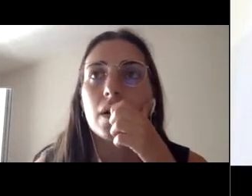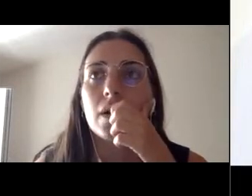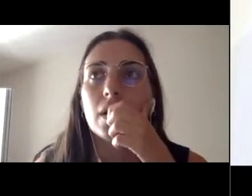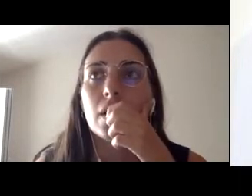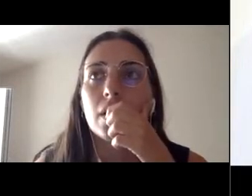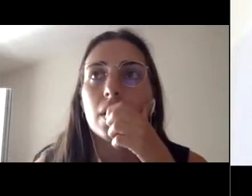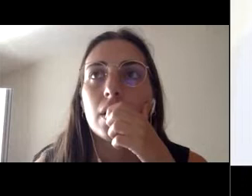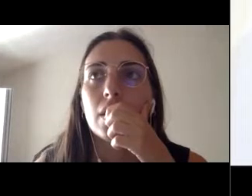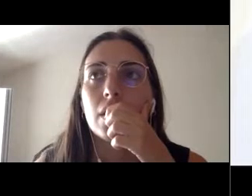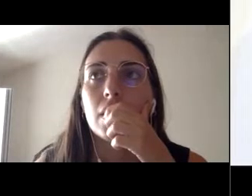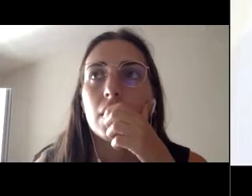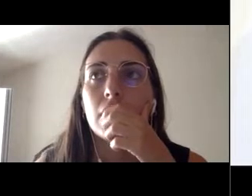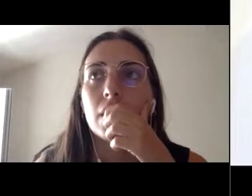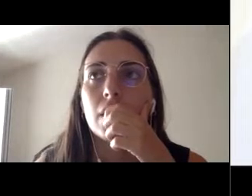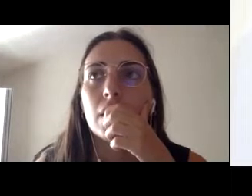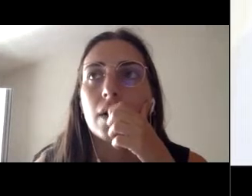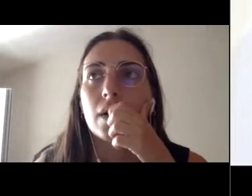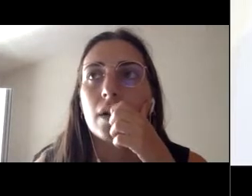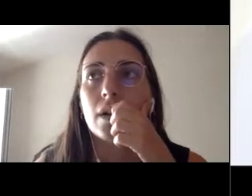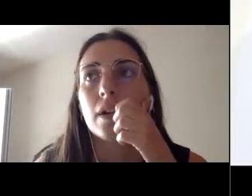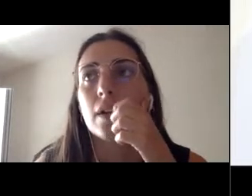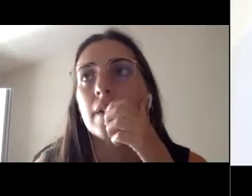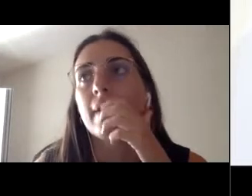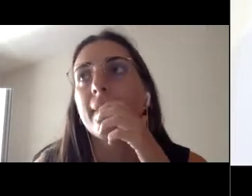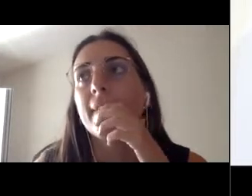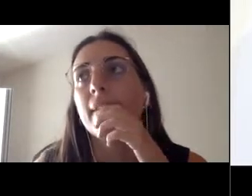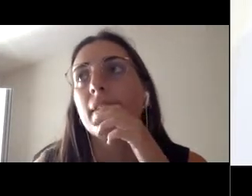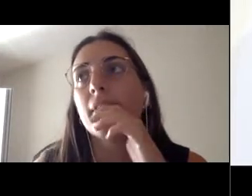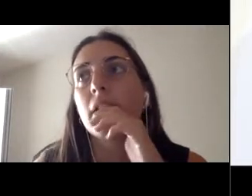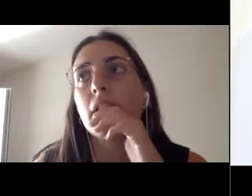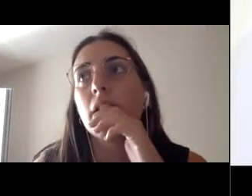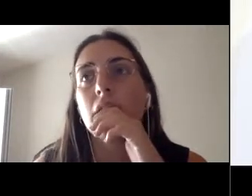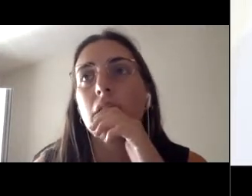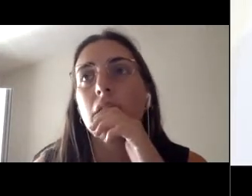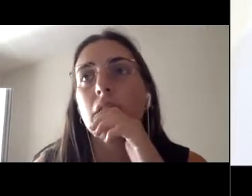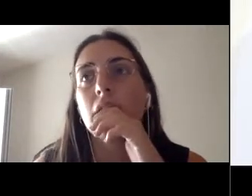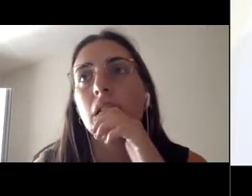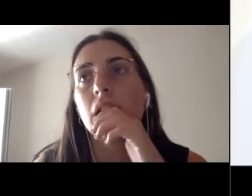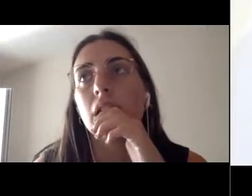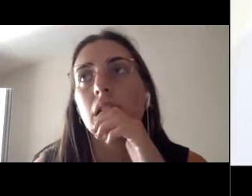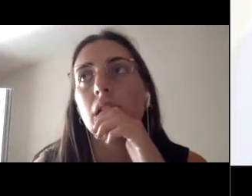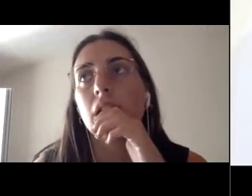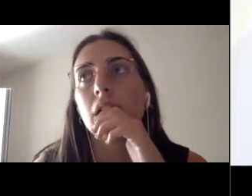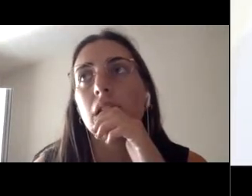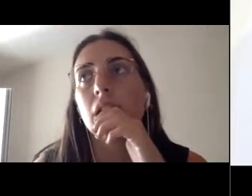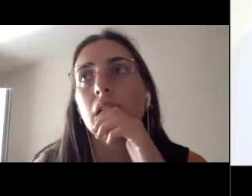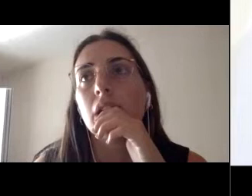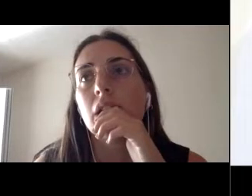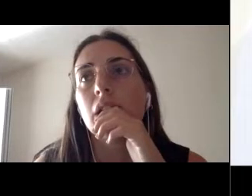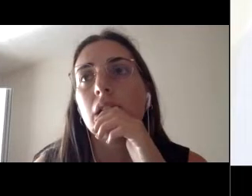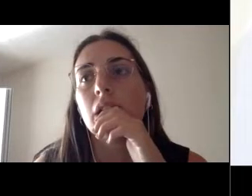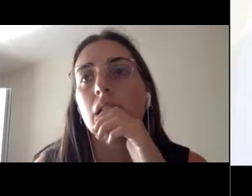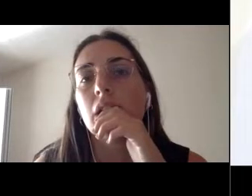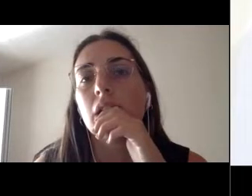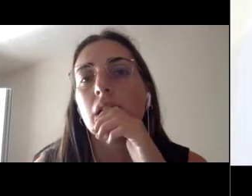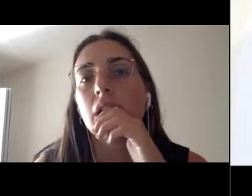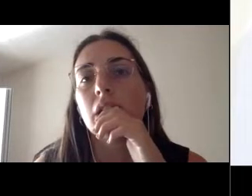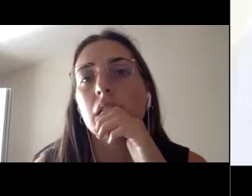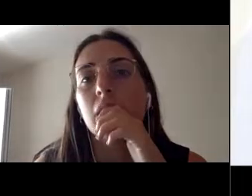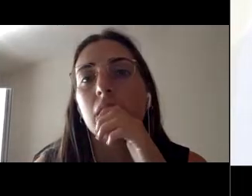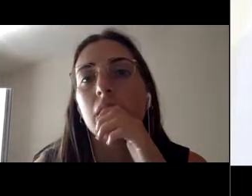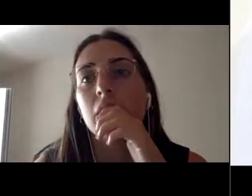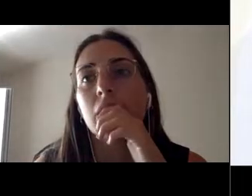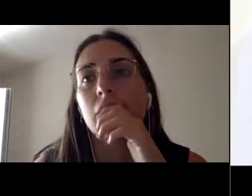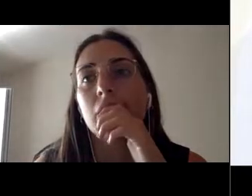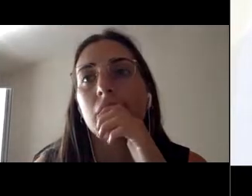e combattiamo il cambiamento climatico abbiamo una estesa rappresentazione di oltre 170 organizzazioni attive